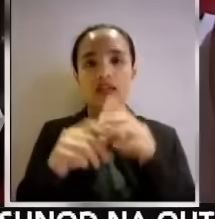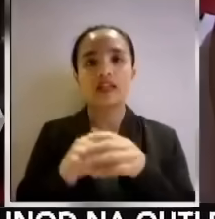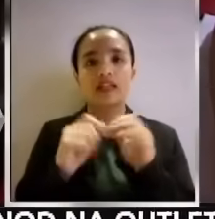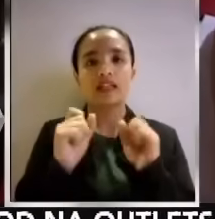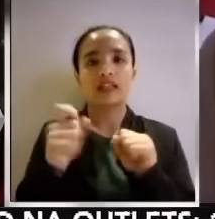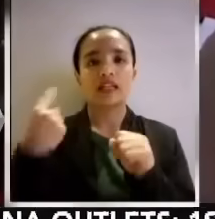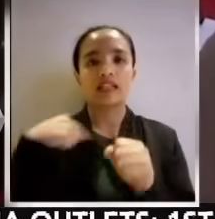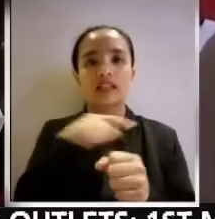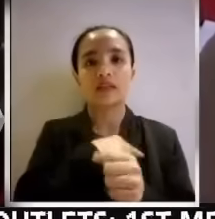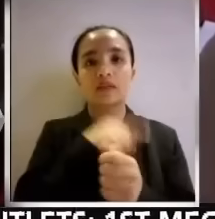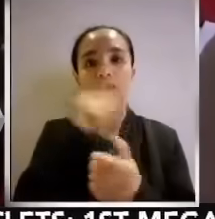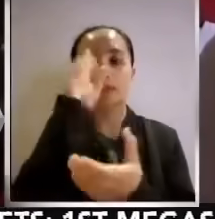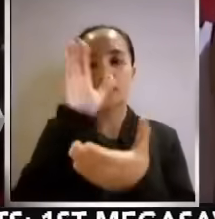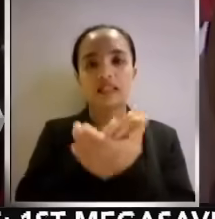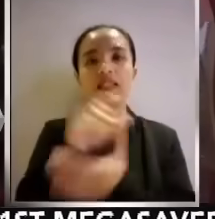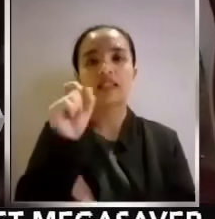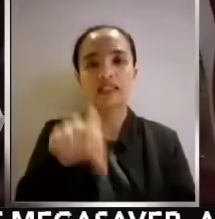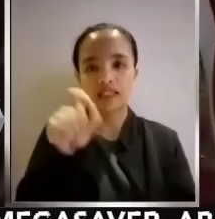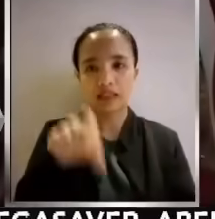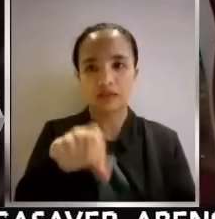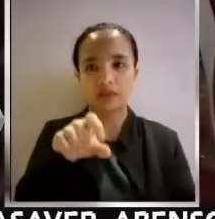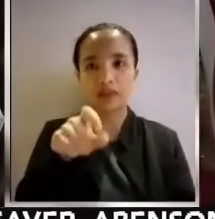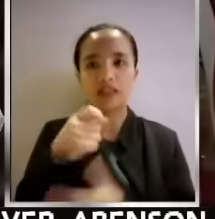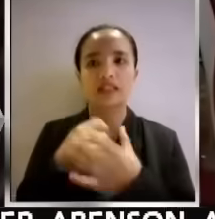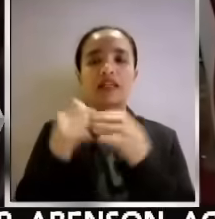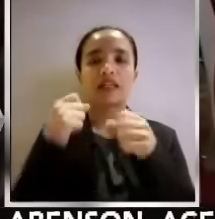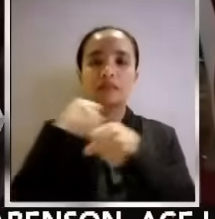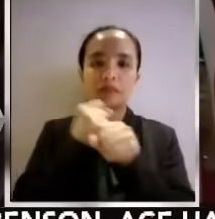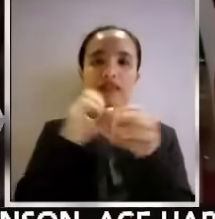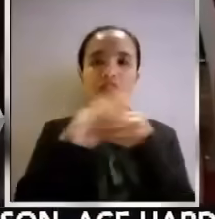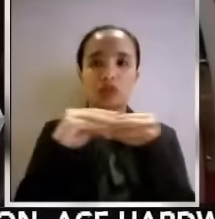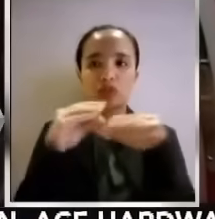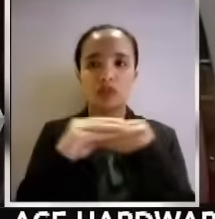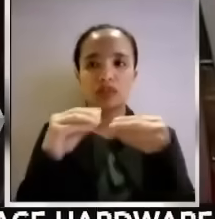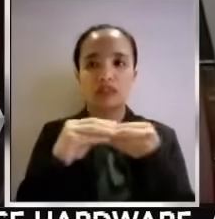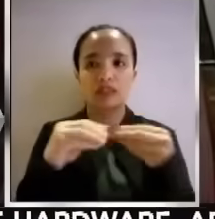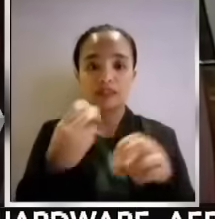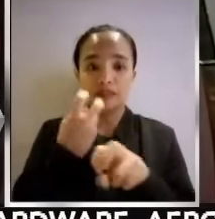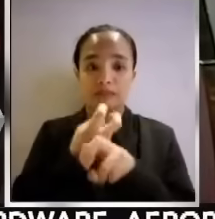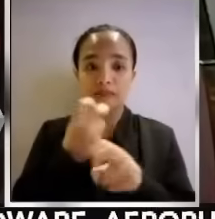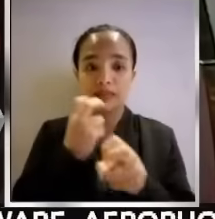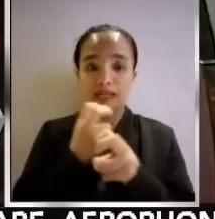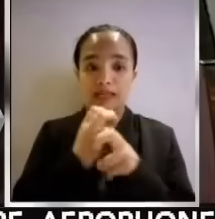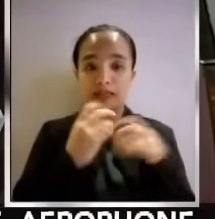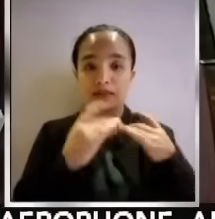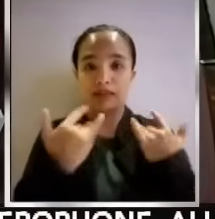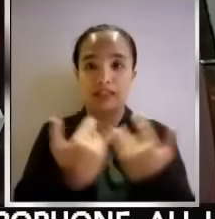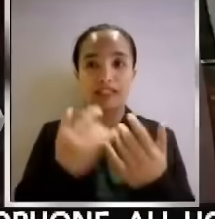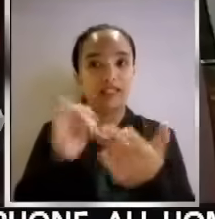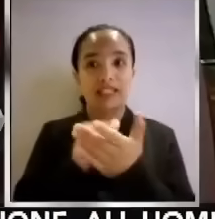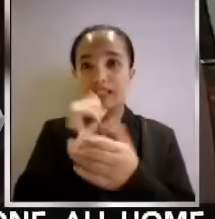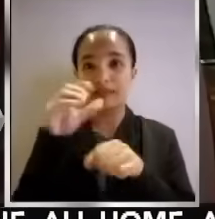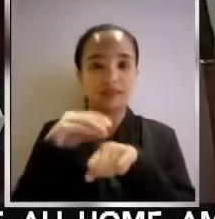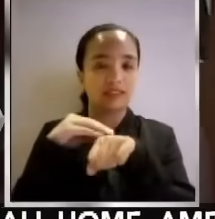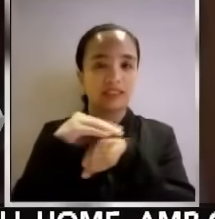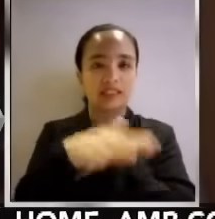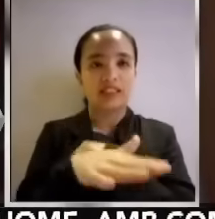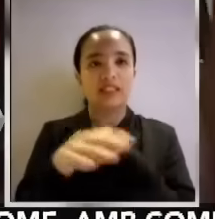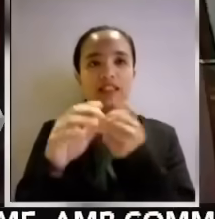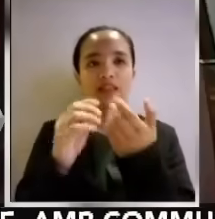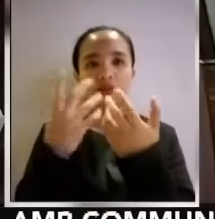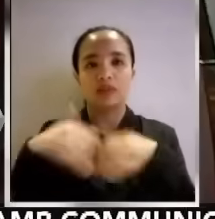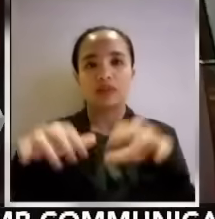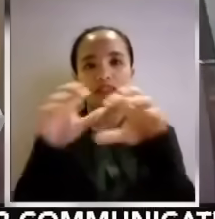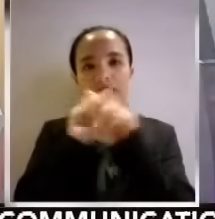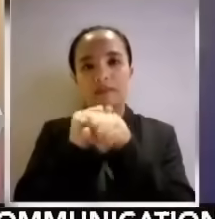na dapat patunguhan ng storya. Pusong bato lang ang hindi maapektuhan nung ending ng serye. So,